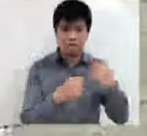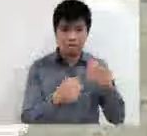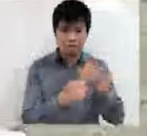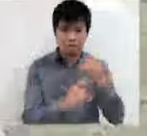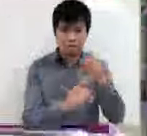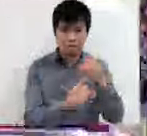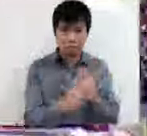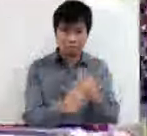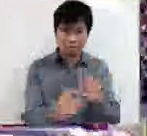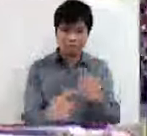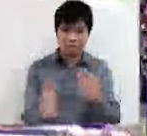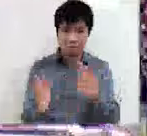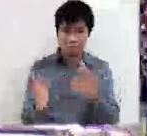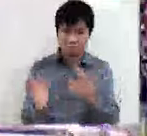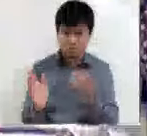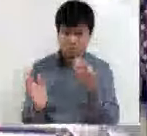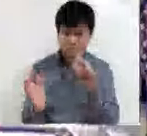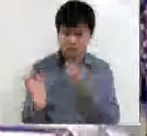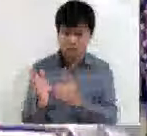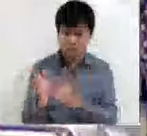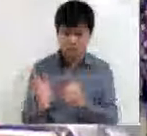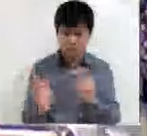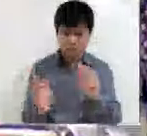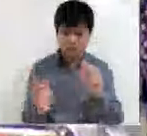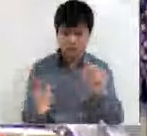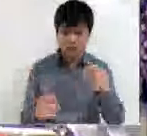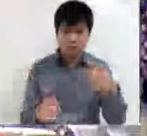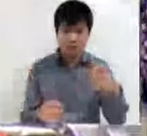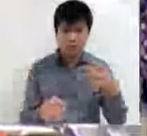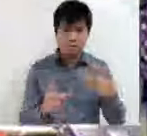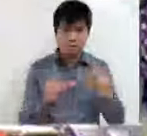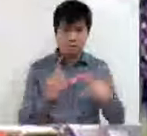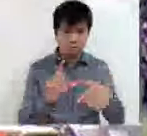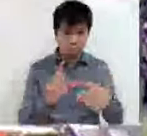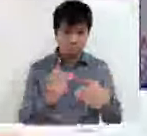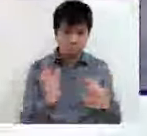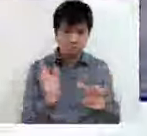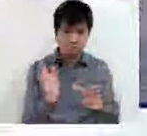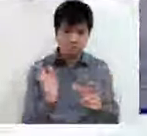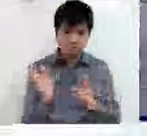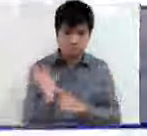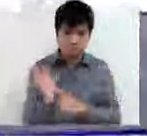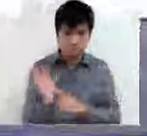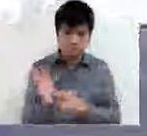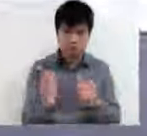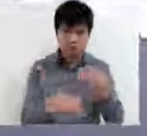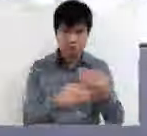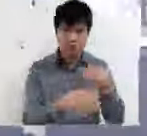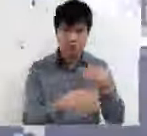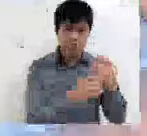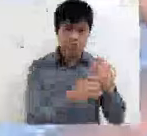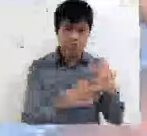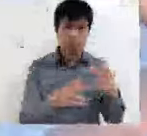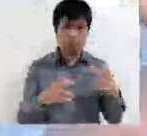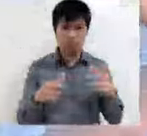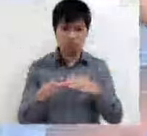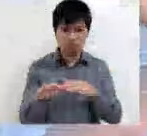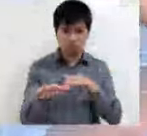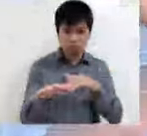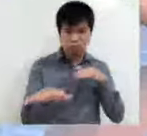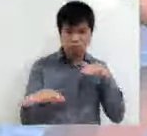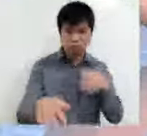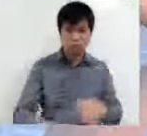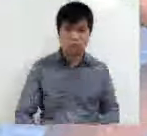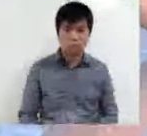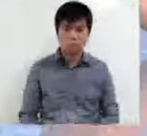million na mga sasakyan ang may pasong rehistro na daragdag sa tumitinding holiday traffic. Higit